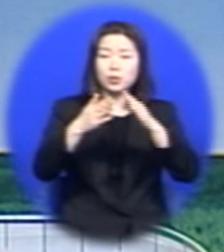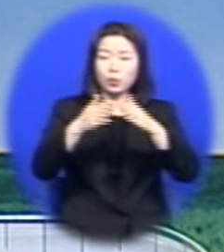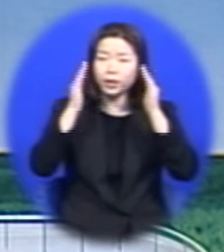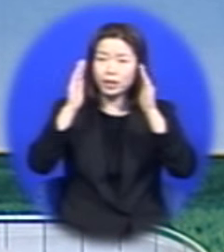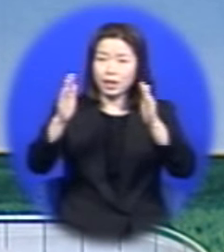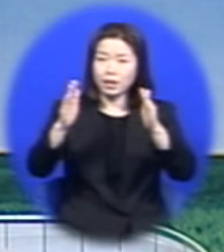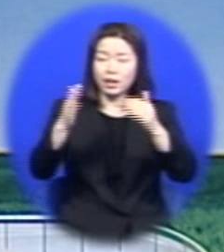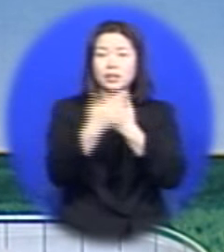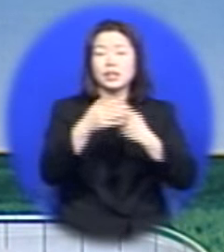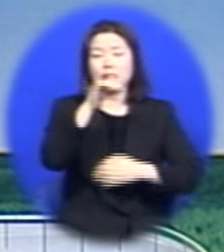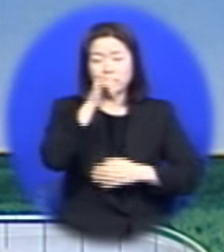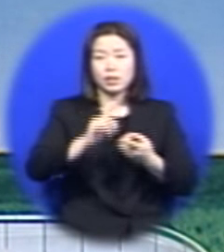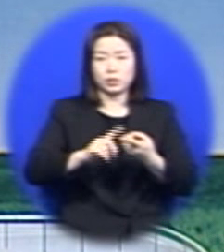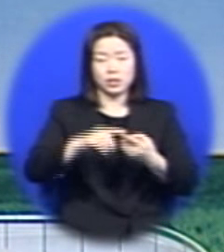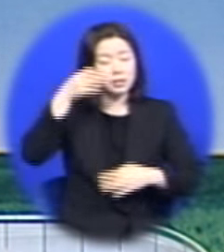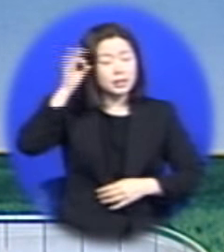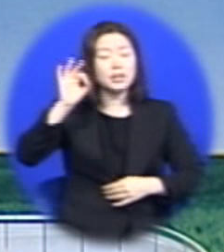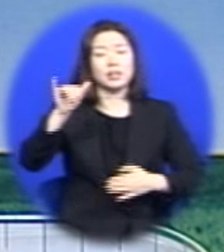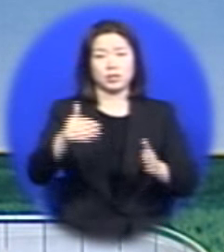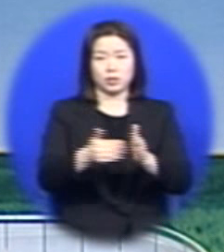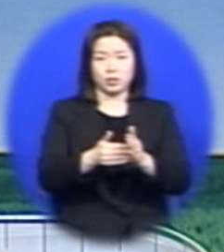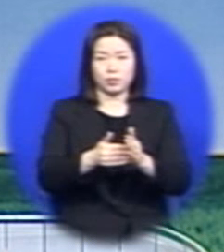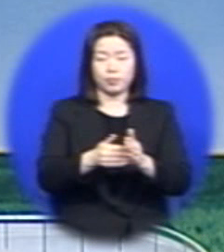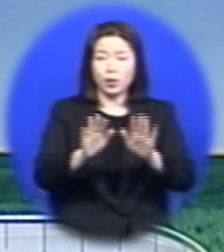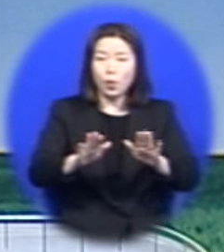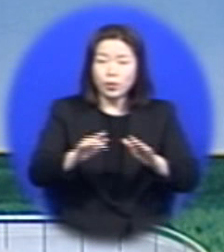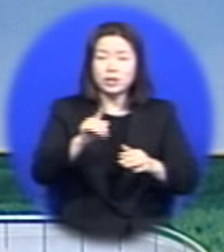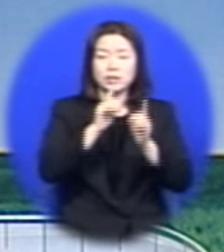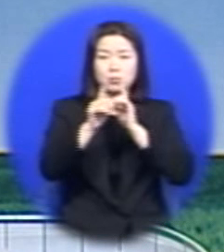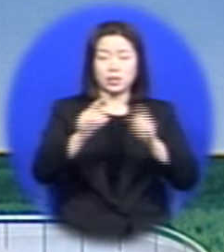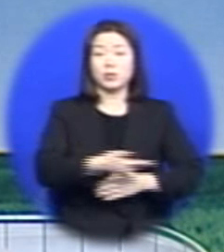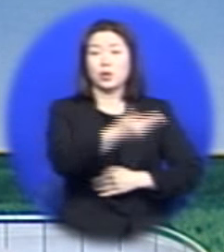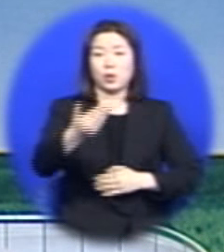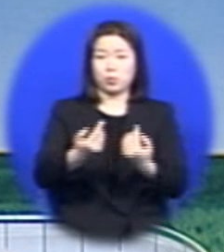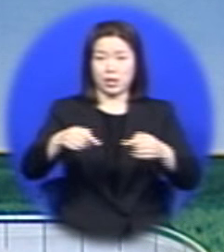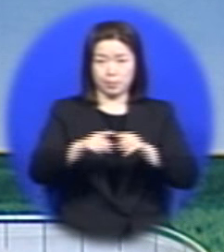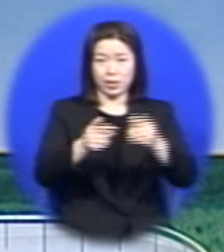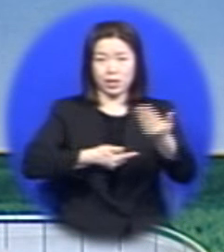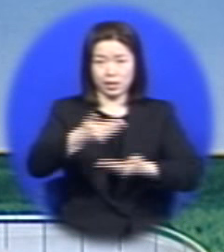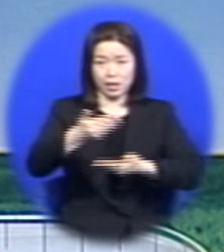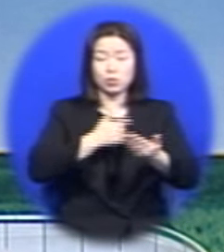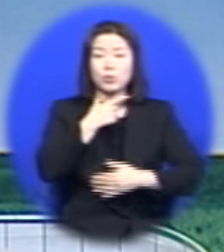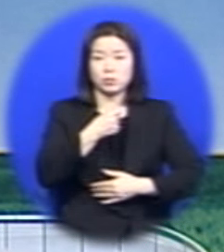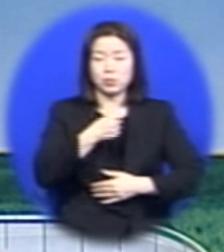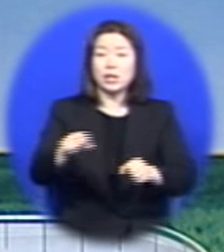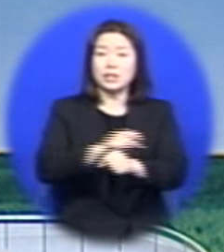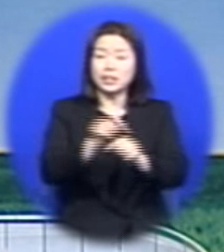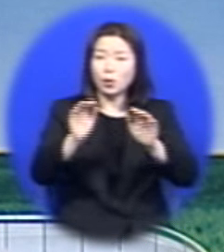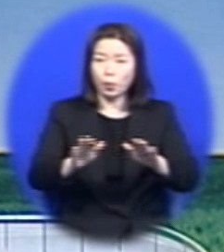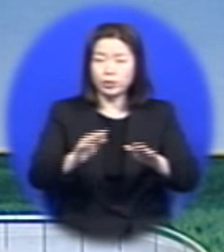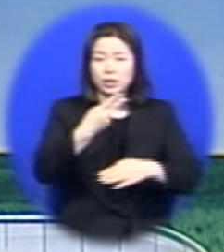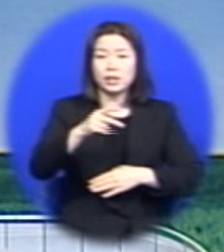있다는 사실을 깨달았어요. 그래서 오늘 그 말씀을 여러분들과 같이 좀 나누려고 하는 겁니다. 특히 오늘은